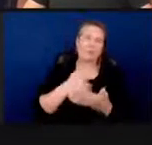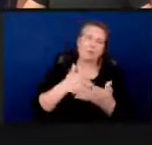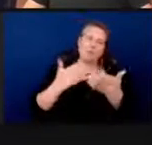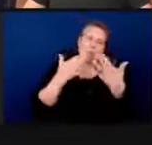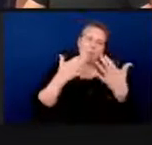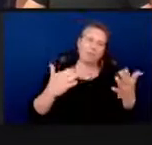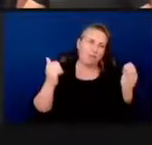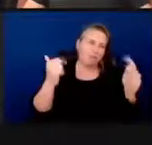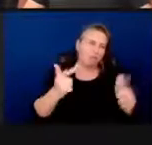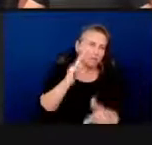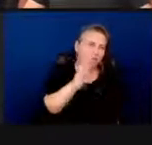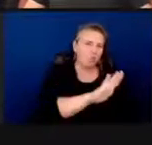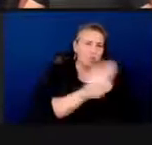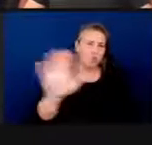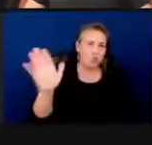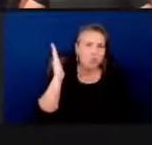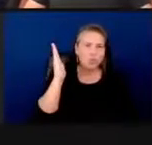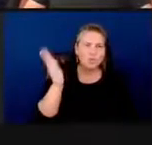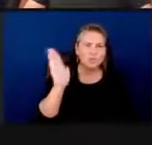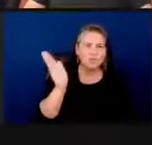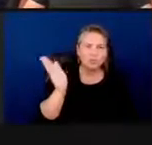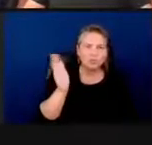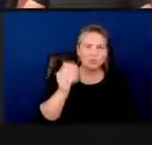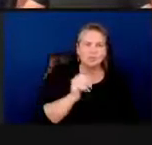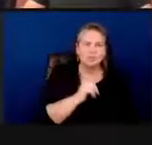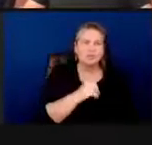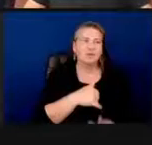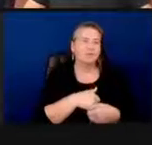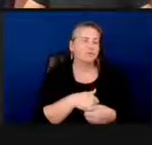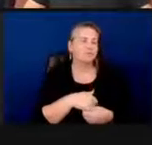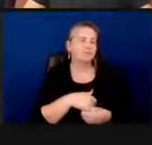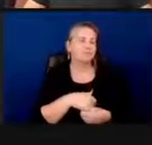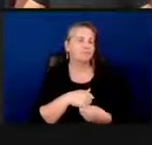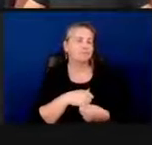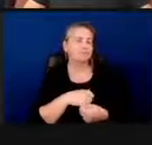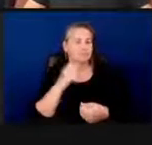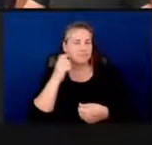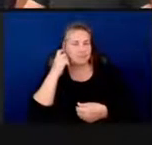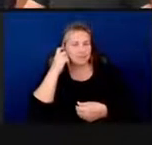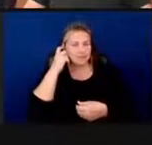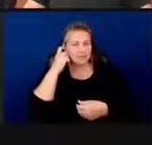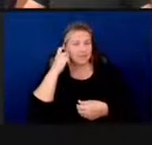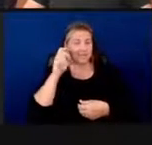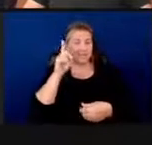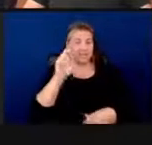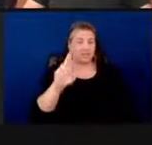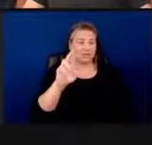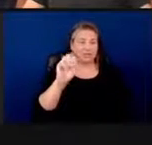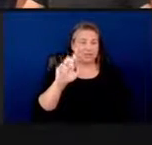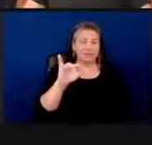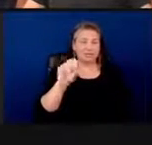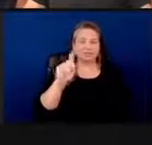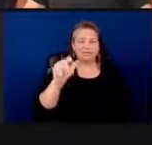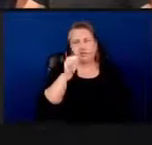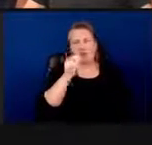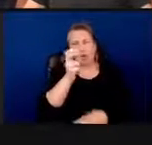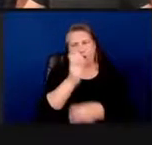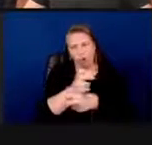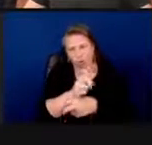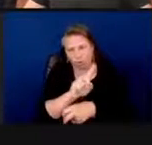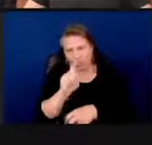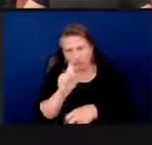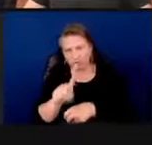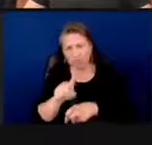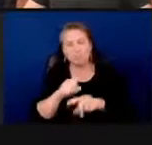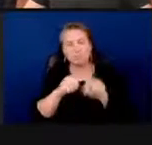مجددا أريد أن أشكر الجميع على العرض الذي قدمتموه في هذا المساء. دكتور أليسون، ليس هذا سؤال صعب